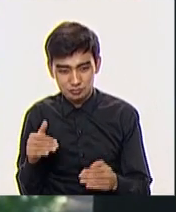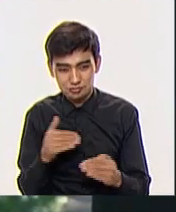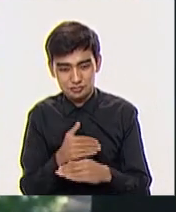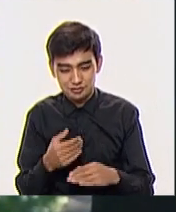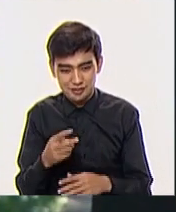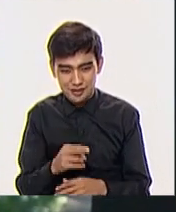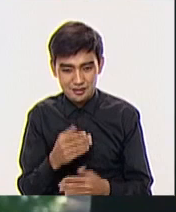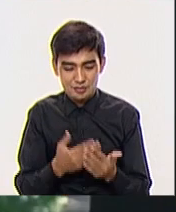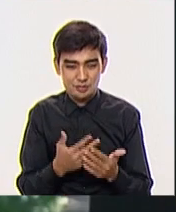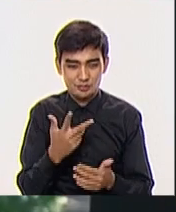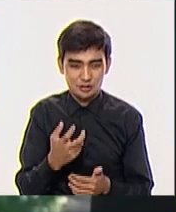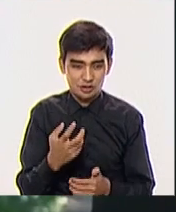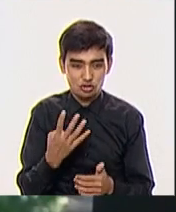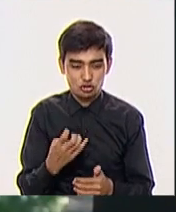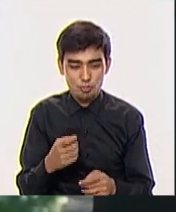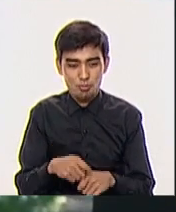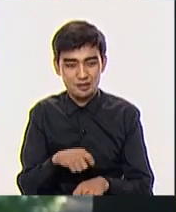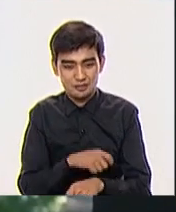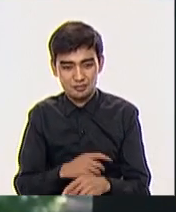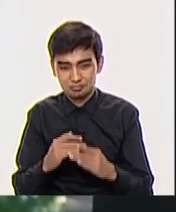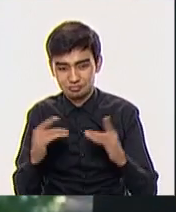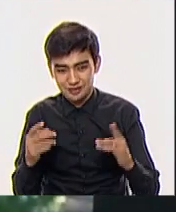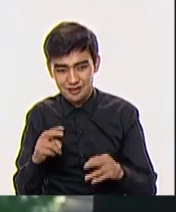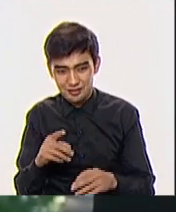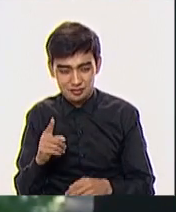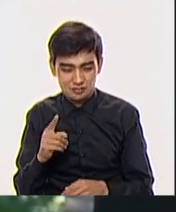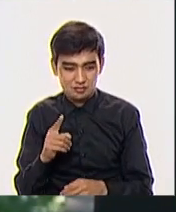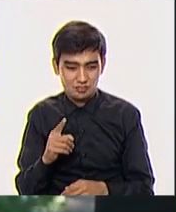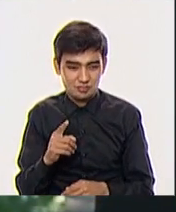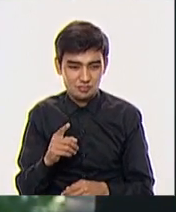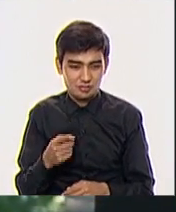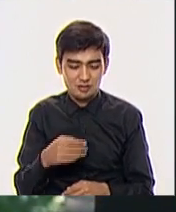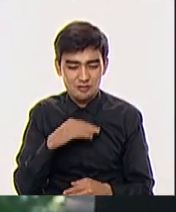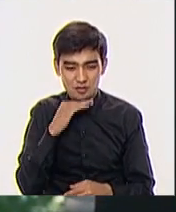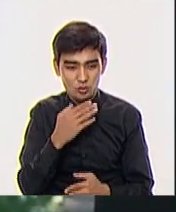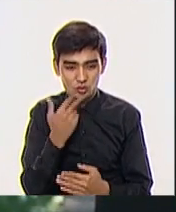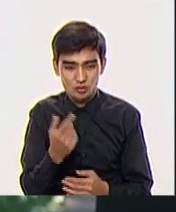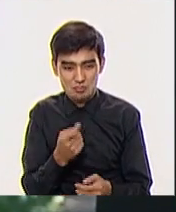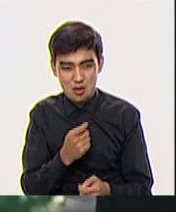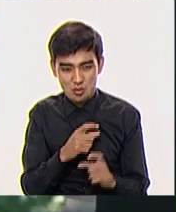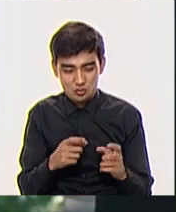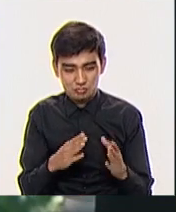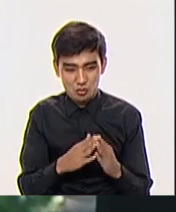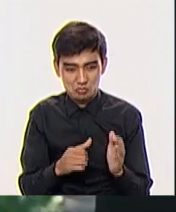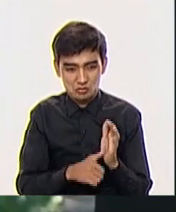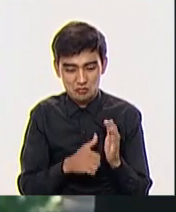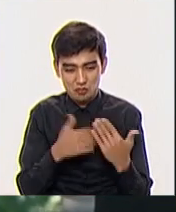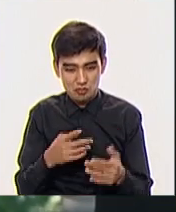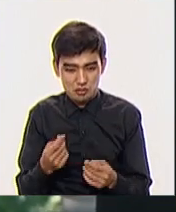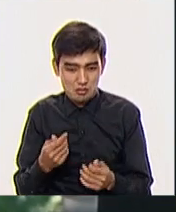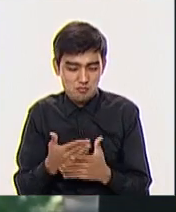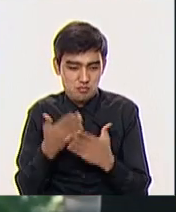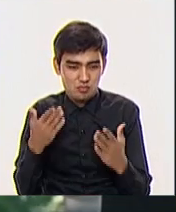примерно 300-400 метров. Это недостаточно, потому что строительство моста – это большие деньги.